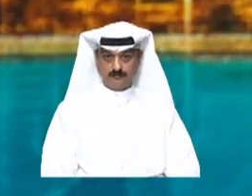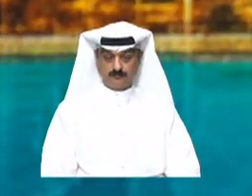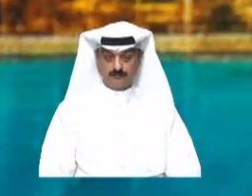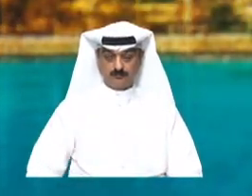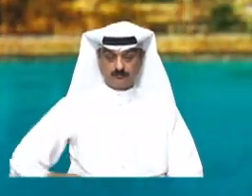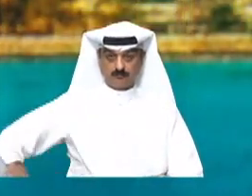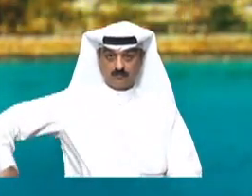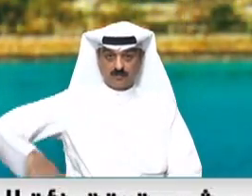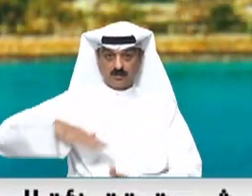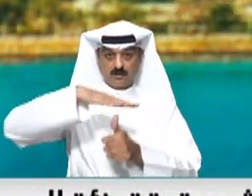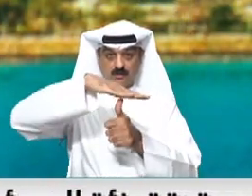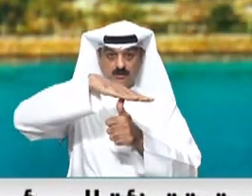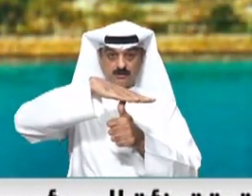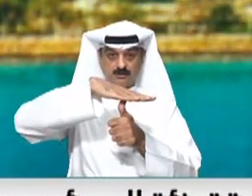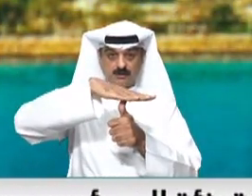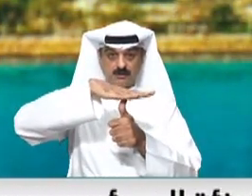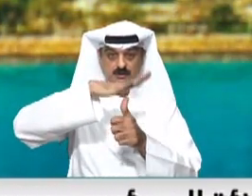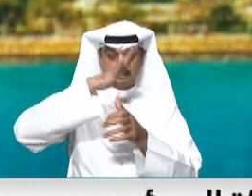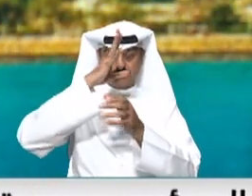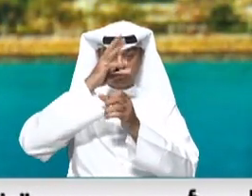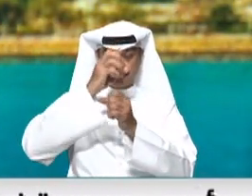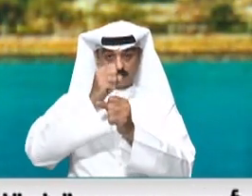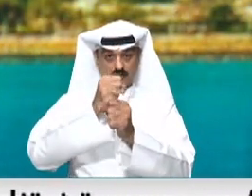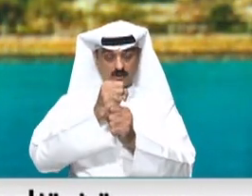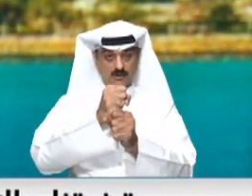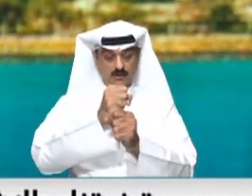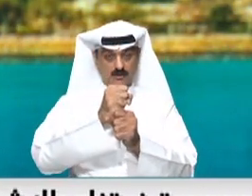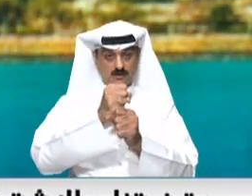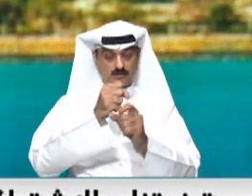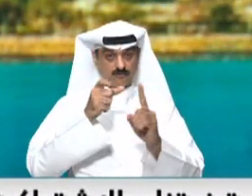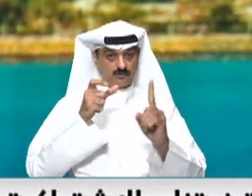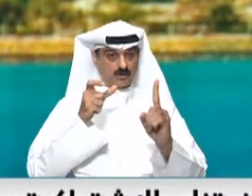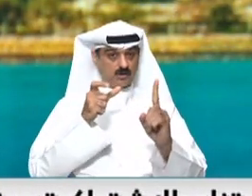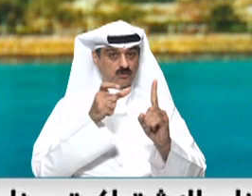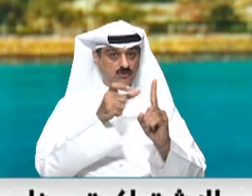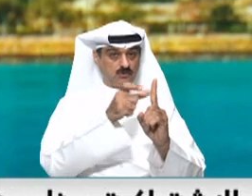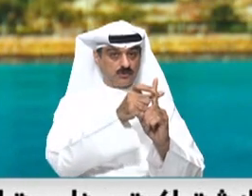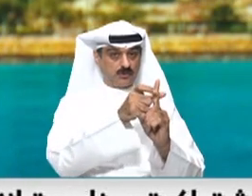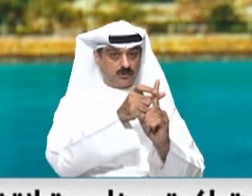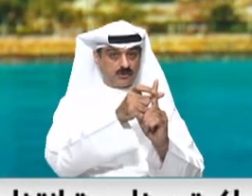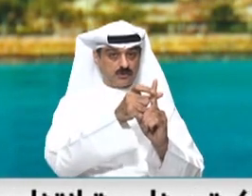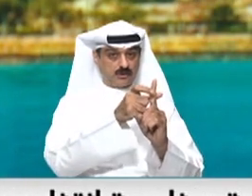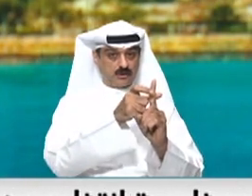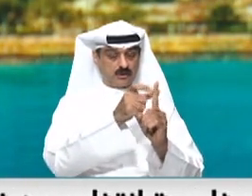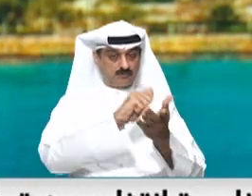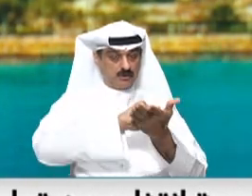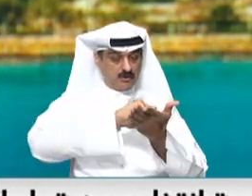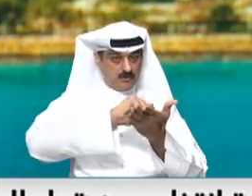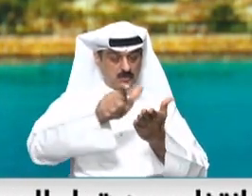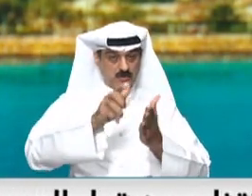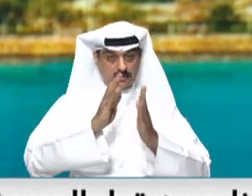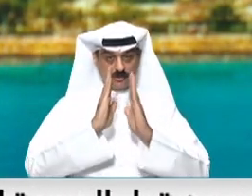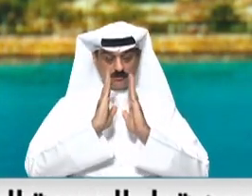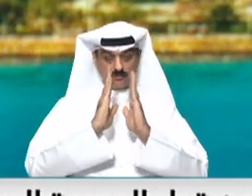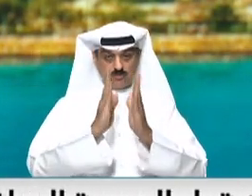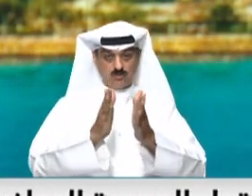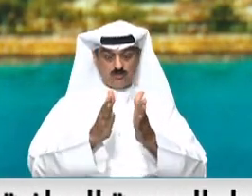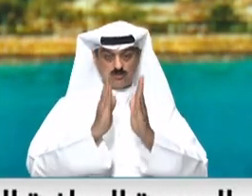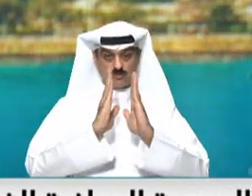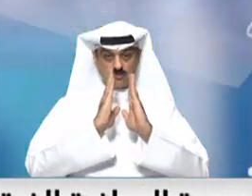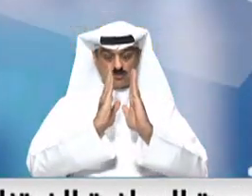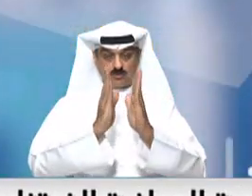بعث حضره صاحب السمو امير البلاد الشيخ مشعل الاحمد الجابر الصباح حفظه الله ورعاه ببرق تهنئه الى فخامه